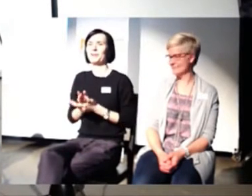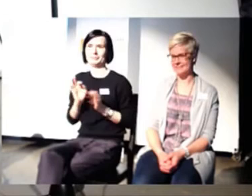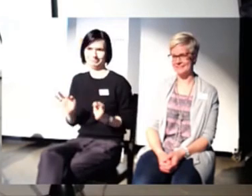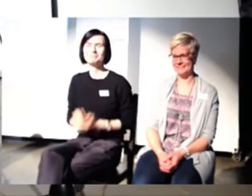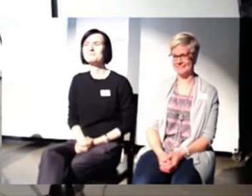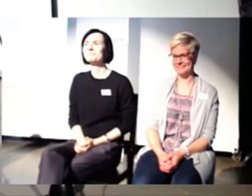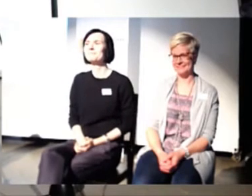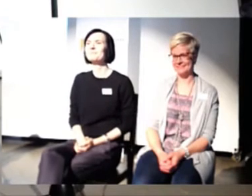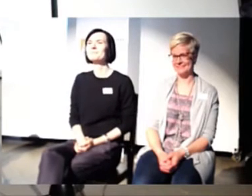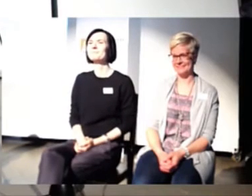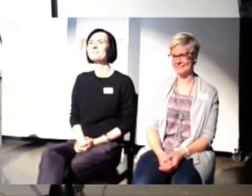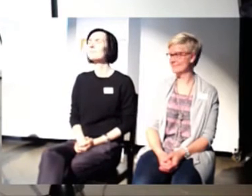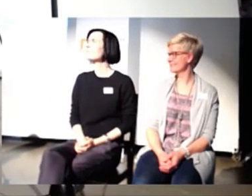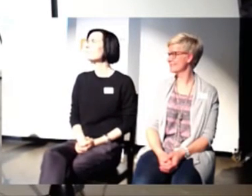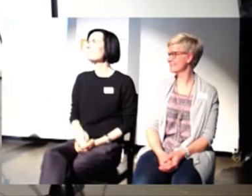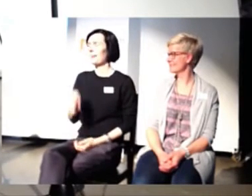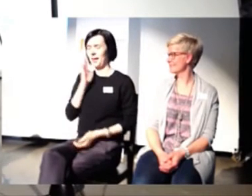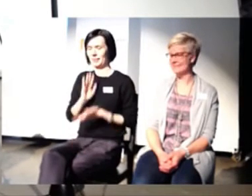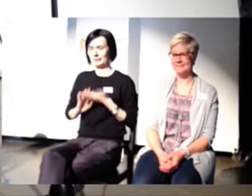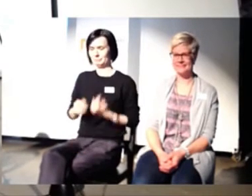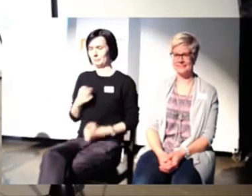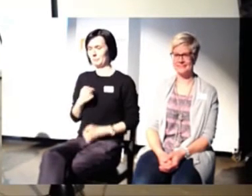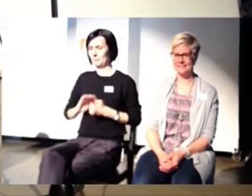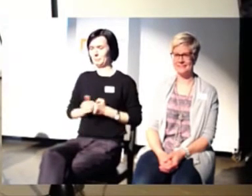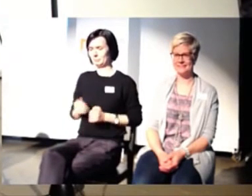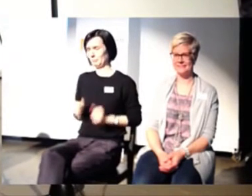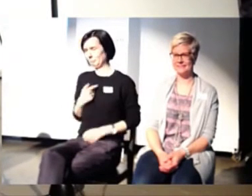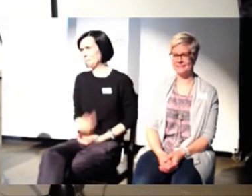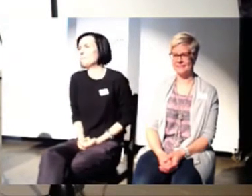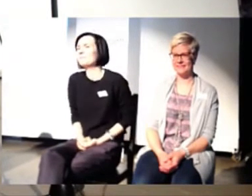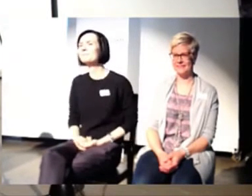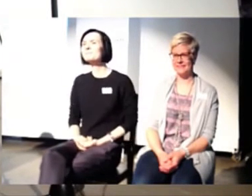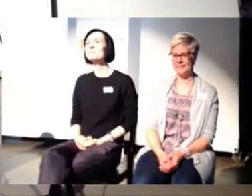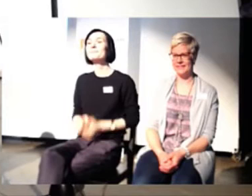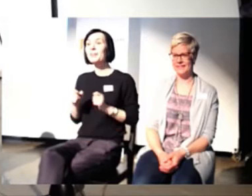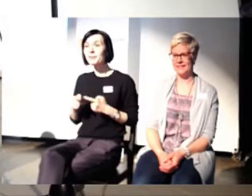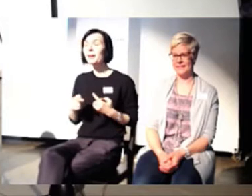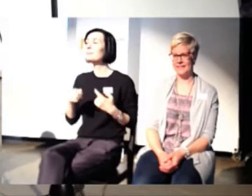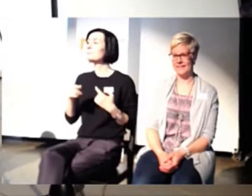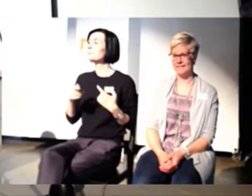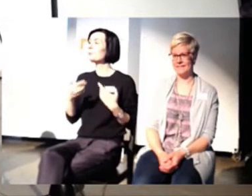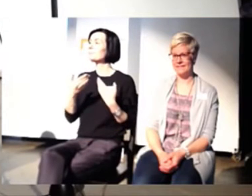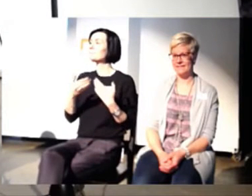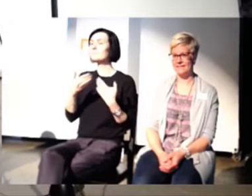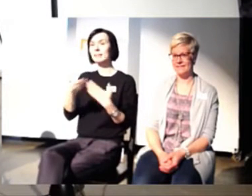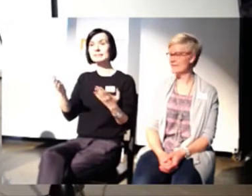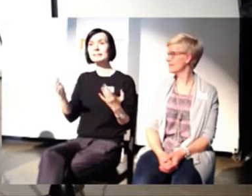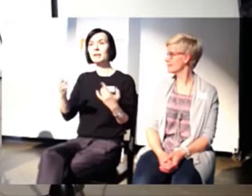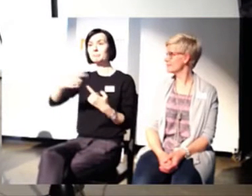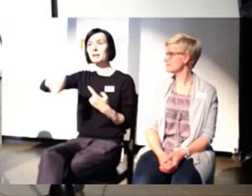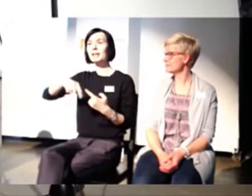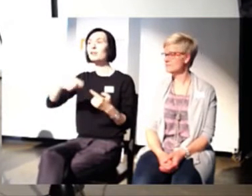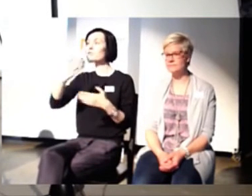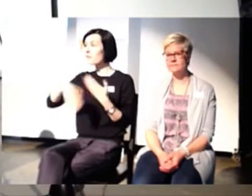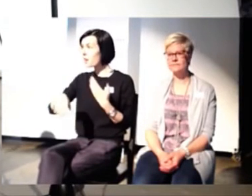Anteeksi tämä kömpelyyteen. Mutta esittelykierros on tehty ja on täällä vielä